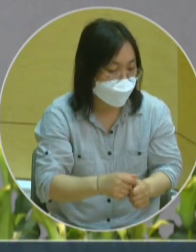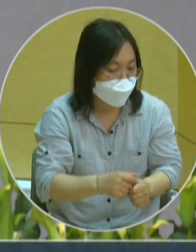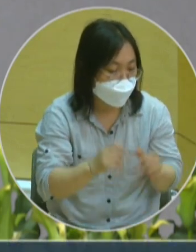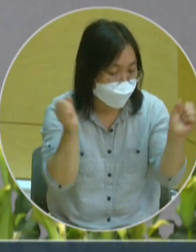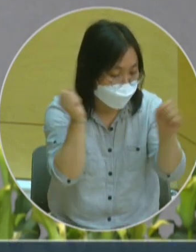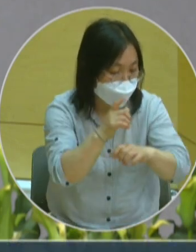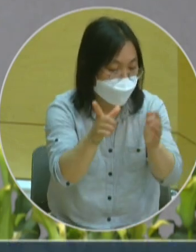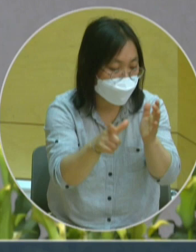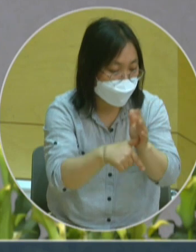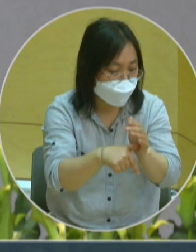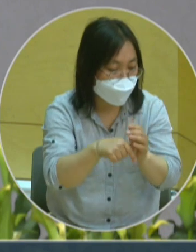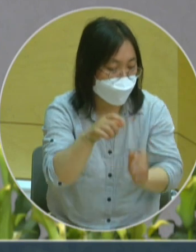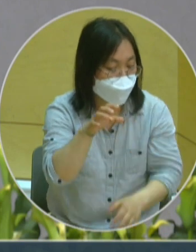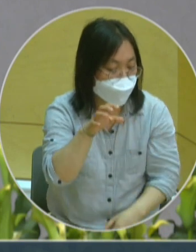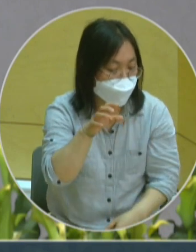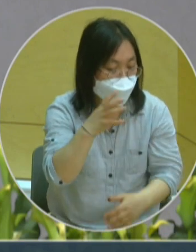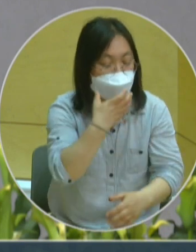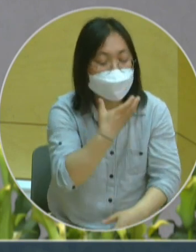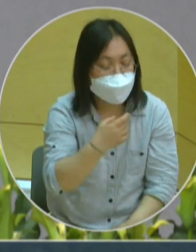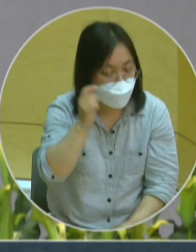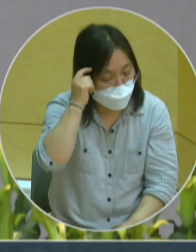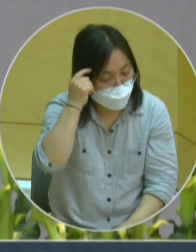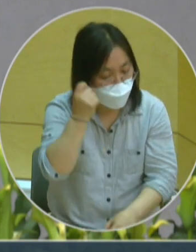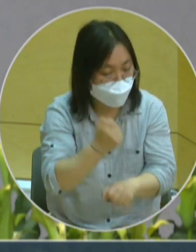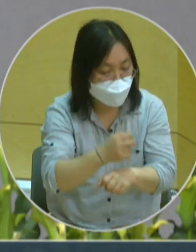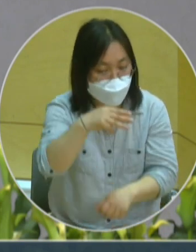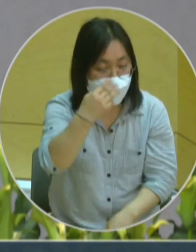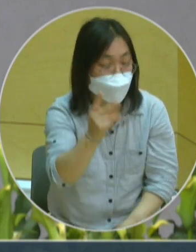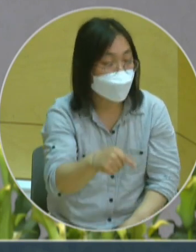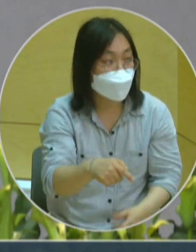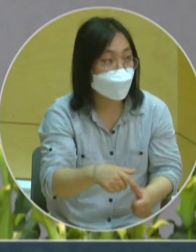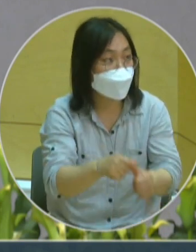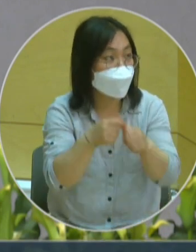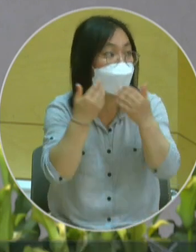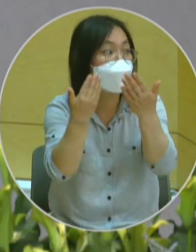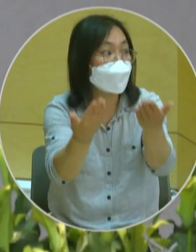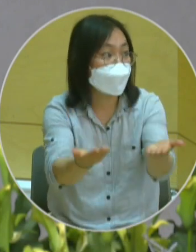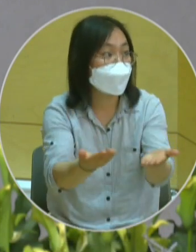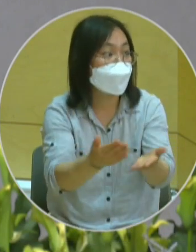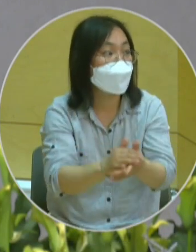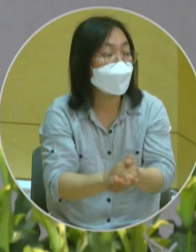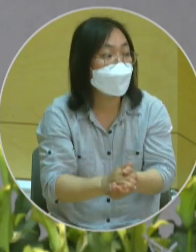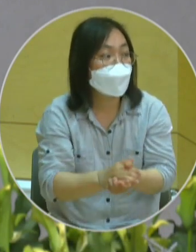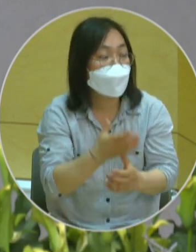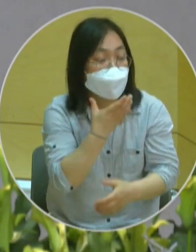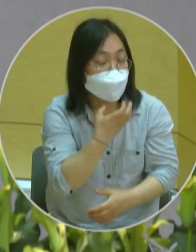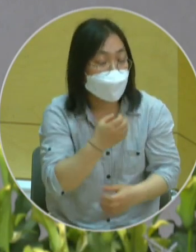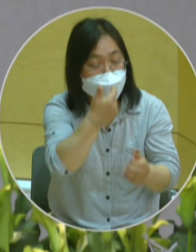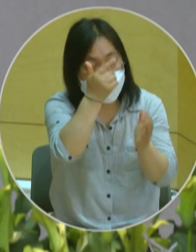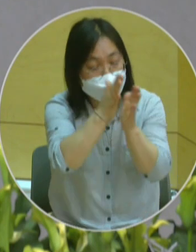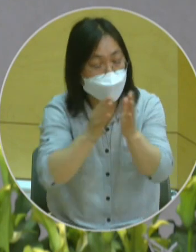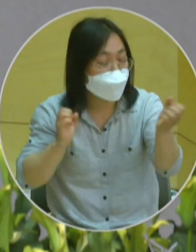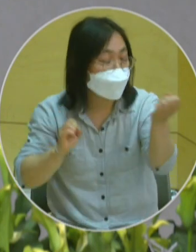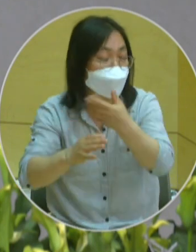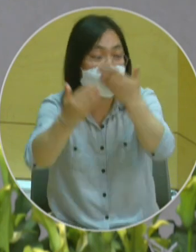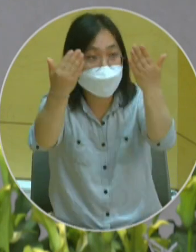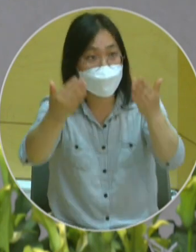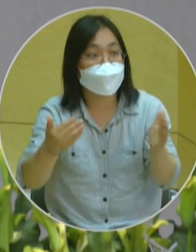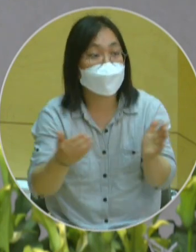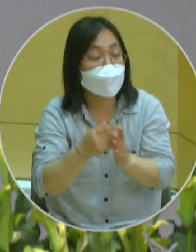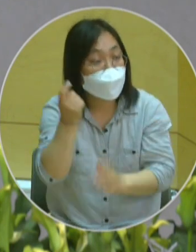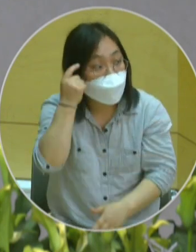생각하사 롯을 그 엎으시는 중에서 내보내셨더라. 하나님께서 아브라함의 기도에 응답하신 거예요. 왜